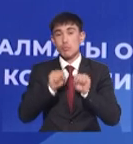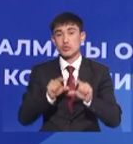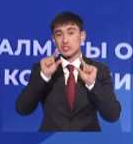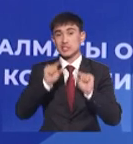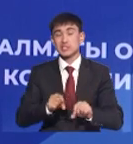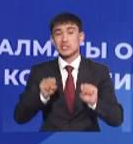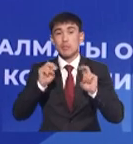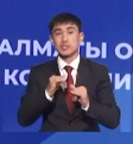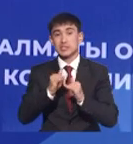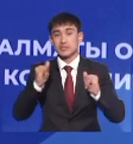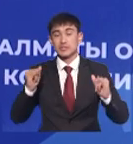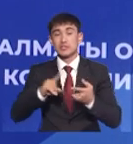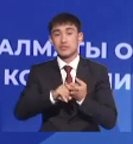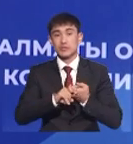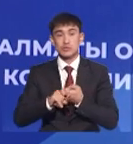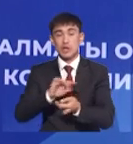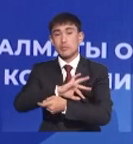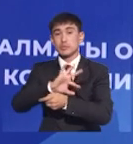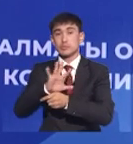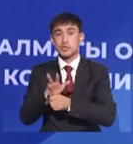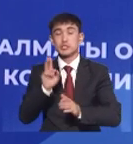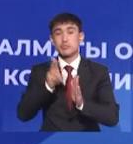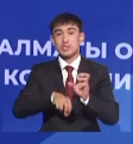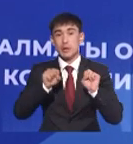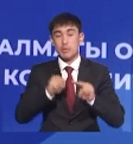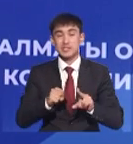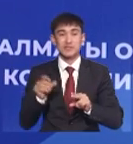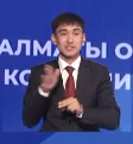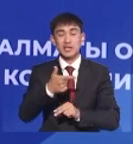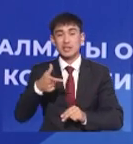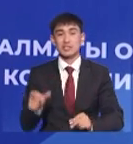снизить риск распространения вирусов и обеспечить безопасность всех граждан.